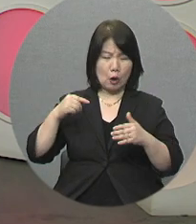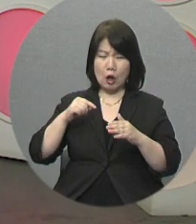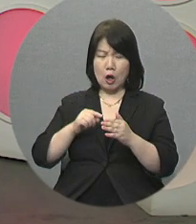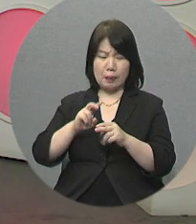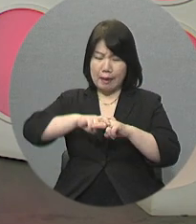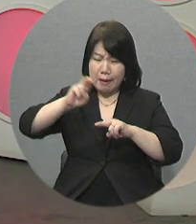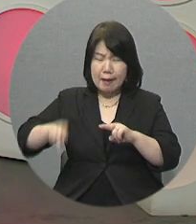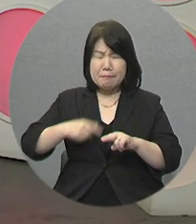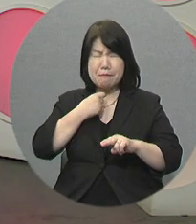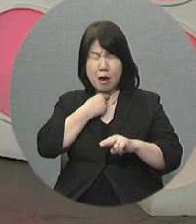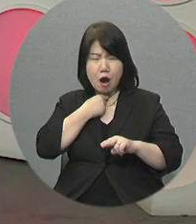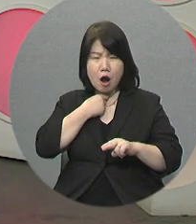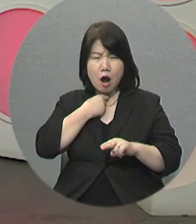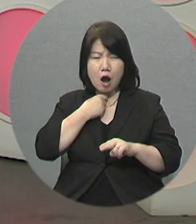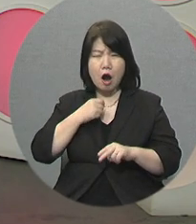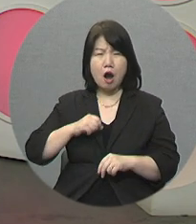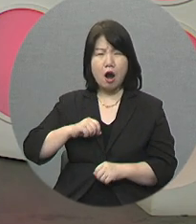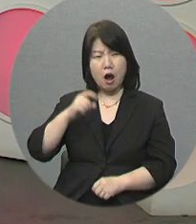했습니다.